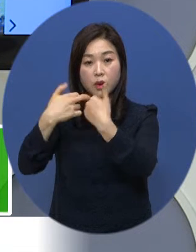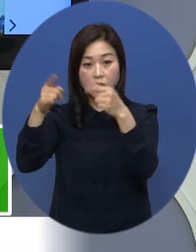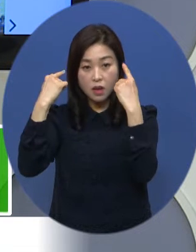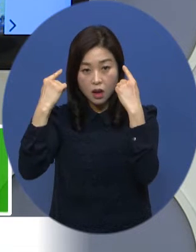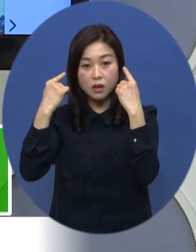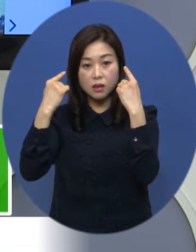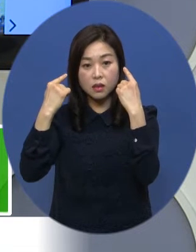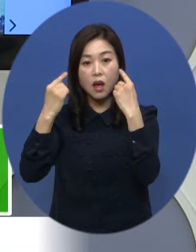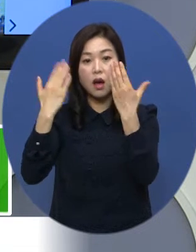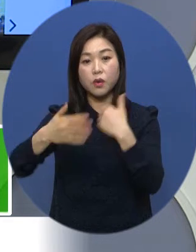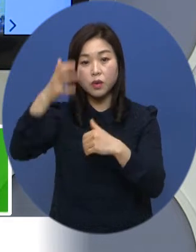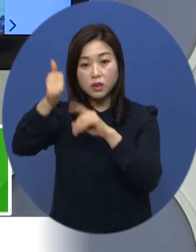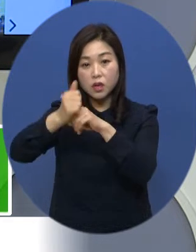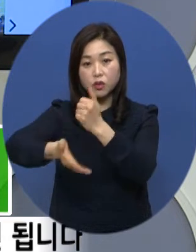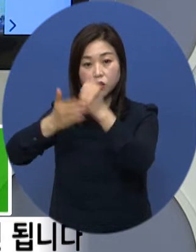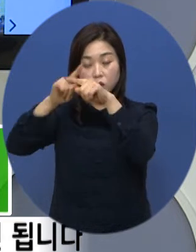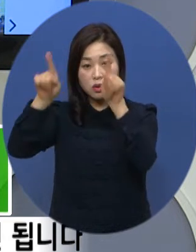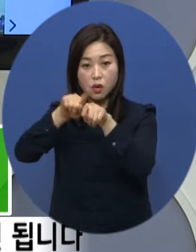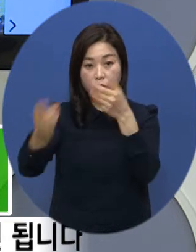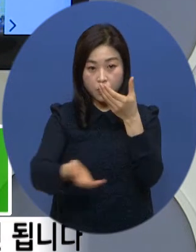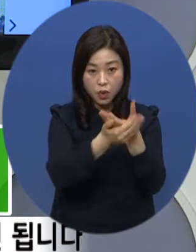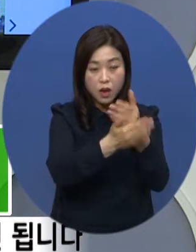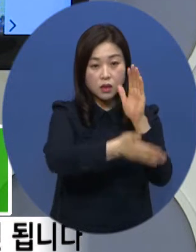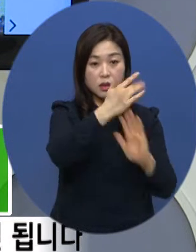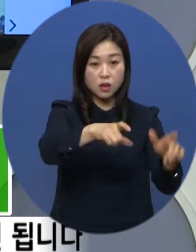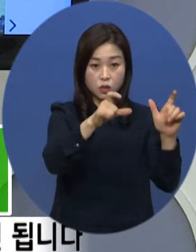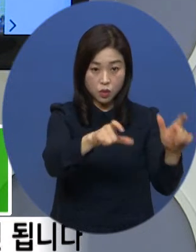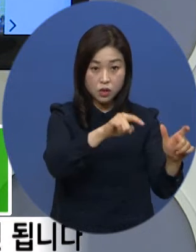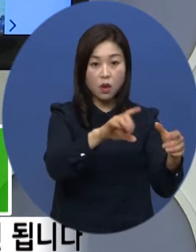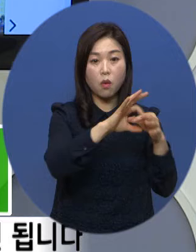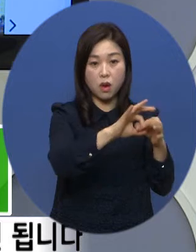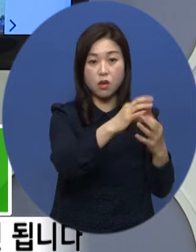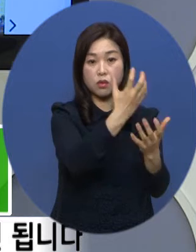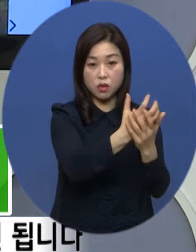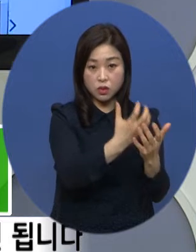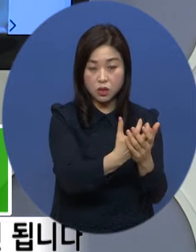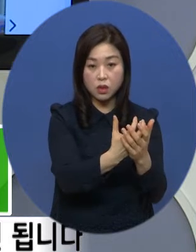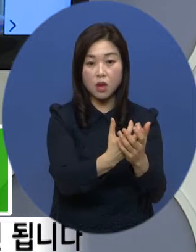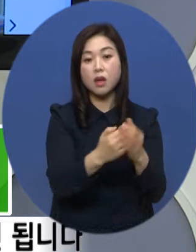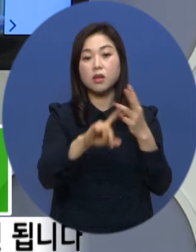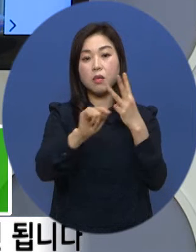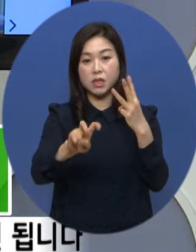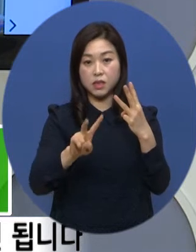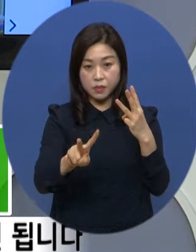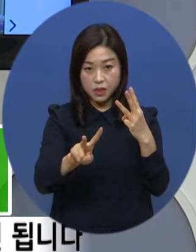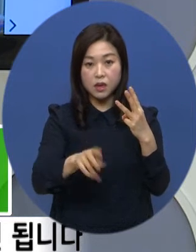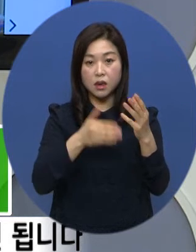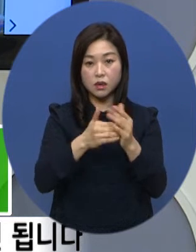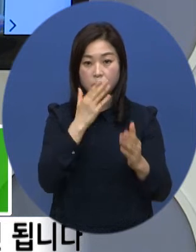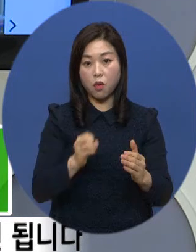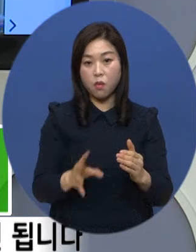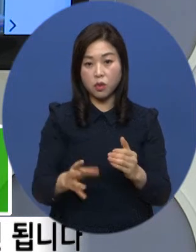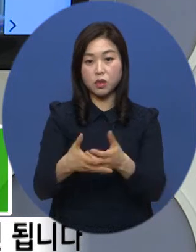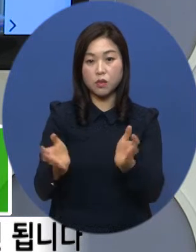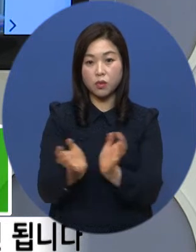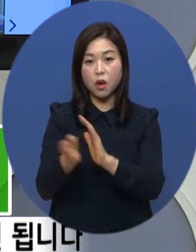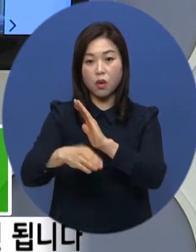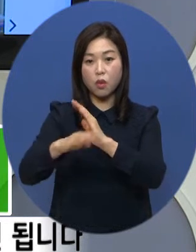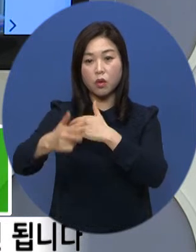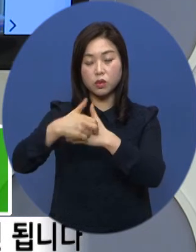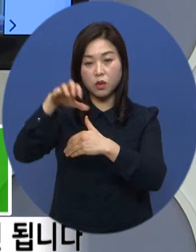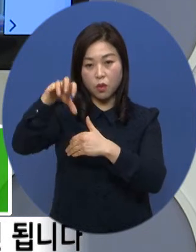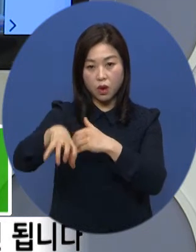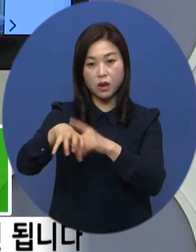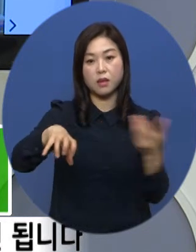전부 해 시도에 제출하고 지도에서는 관련서류를 다음달 22일까지 보건복지부 공공 의료 과에 내면